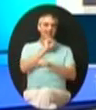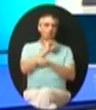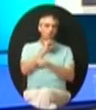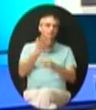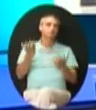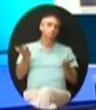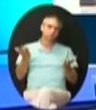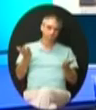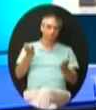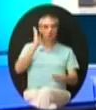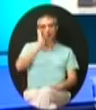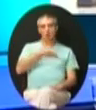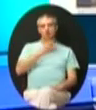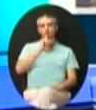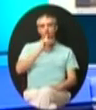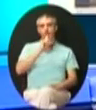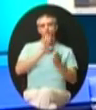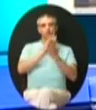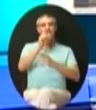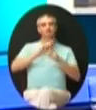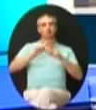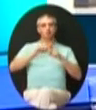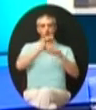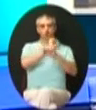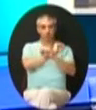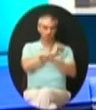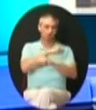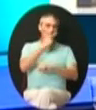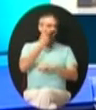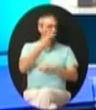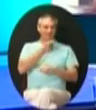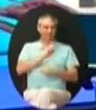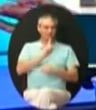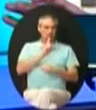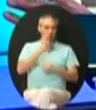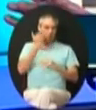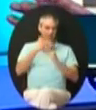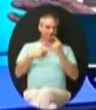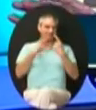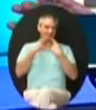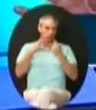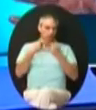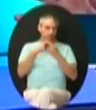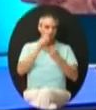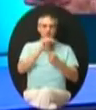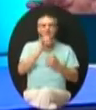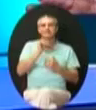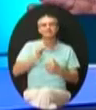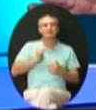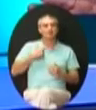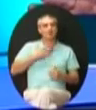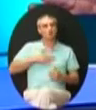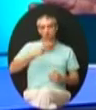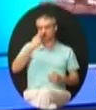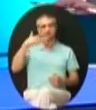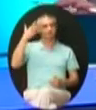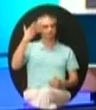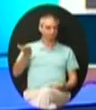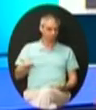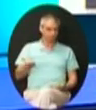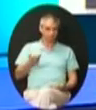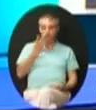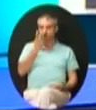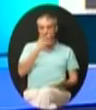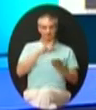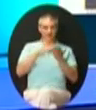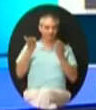לערעורים עונש של 18 חודשים. כמובן שזה לא מפסיק את הדיון סביב איזה סוג של צהל אנחנו בעצם רוצים.